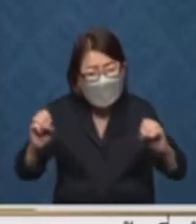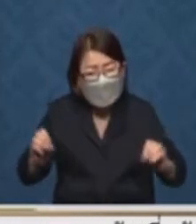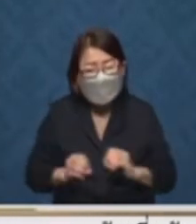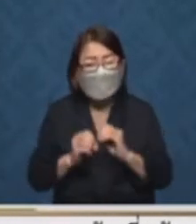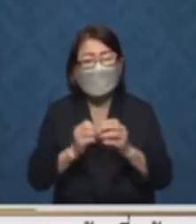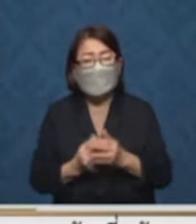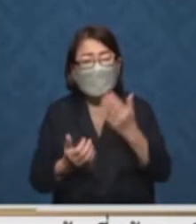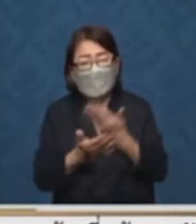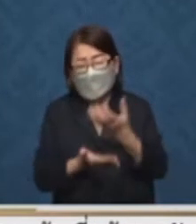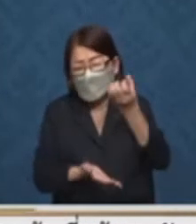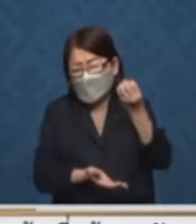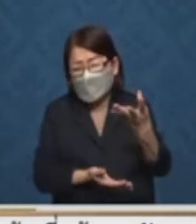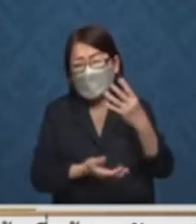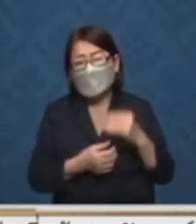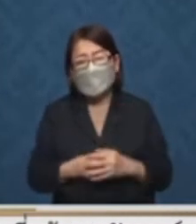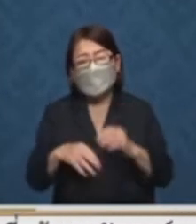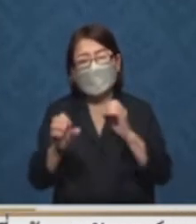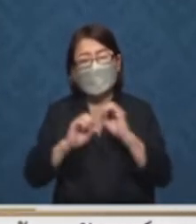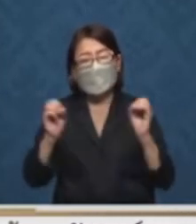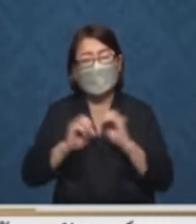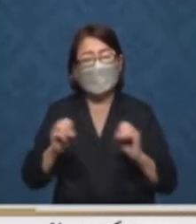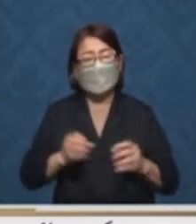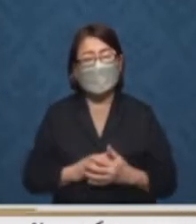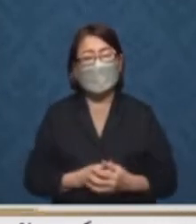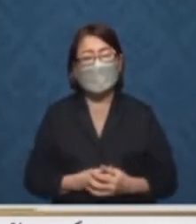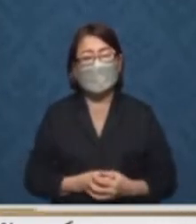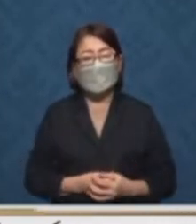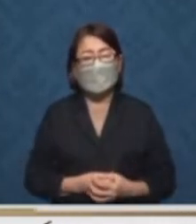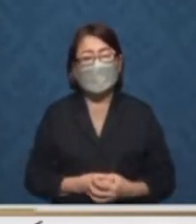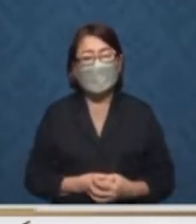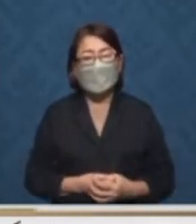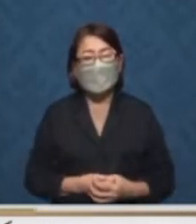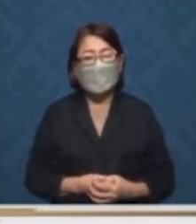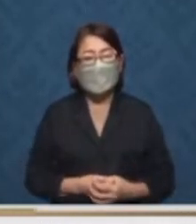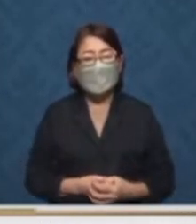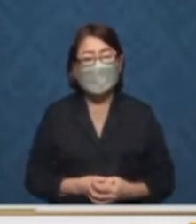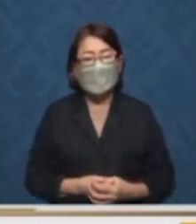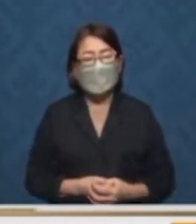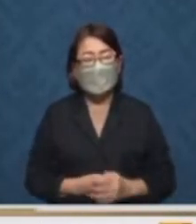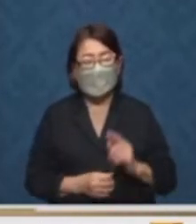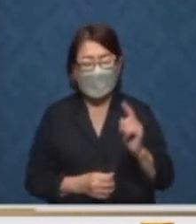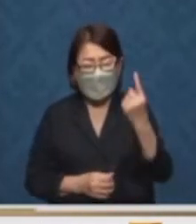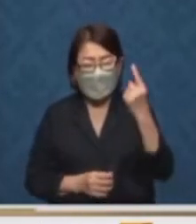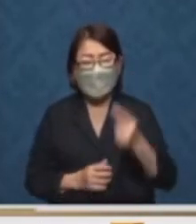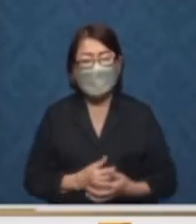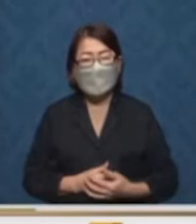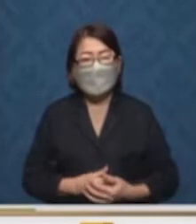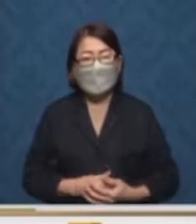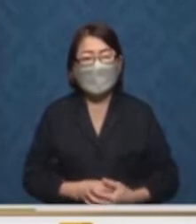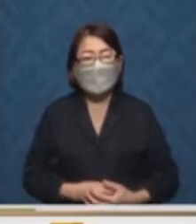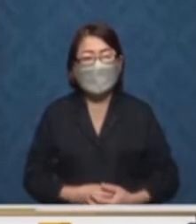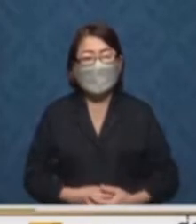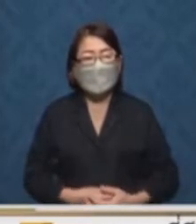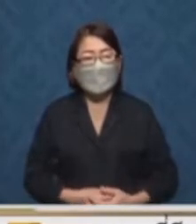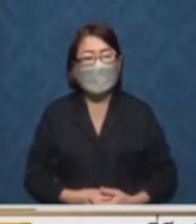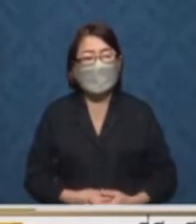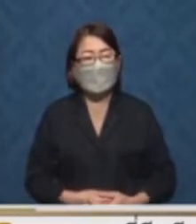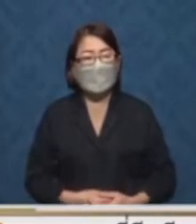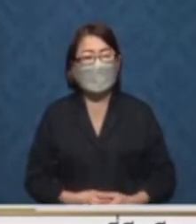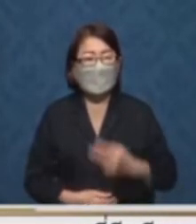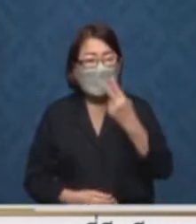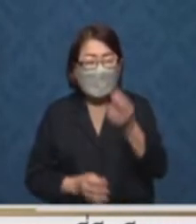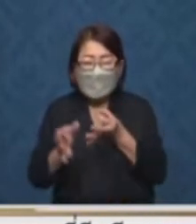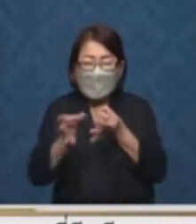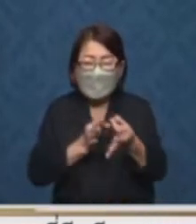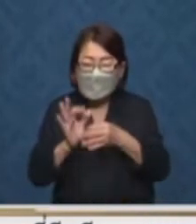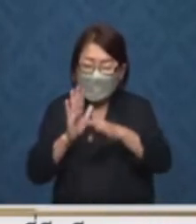มีมูลค่าสูงเท่ากับโครงการจัดซื้อเรือดำน้ำครั้งนี้ครับสไลด์ถัดไปครับผมแจกแจงราย